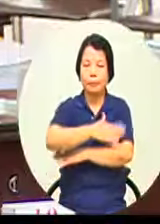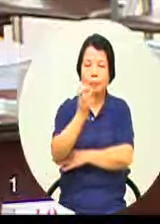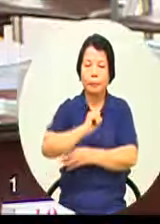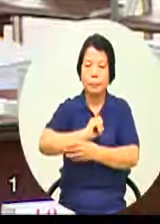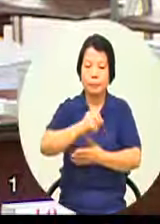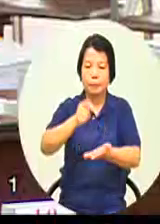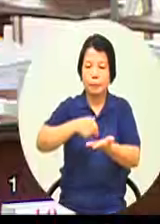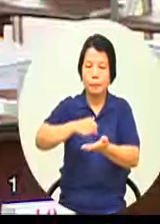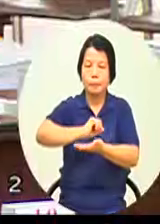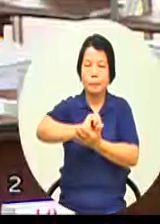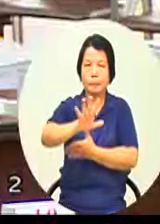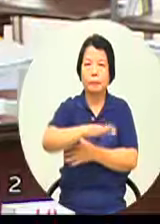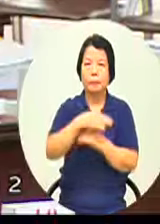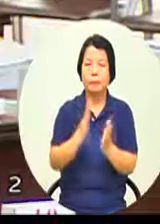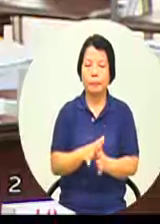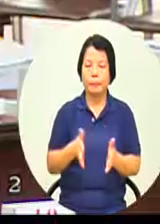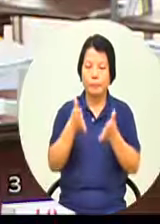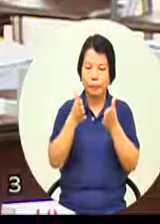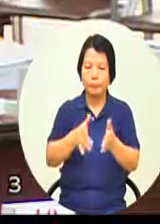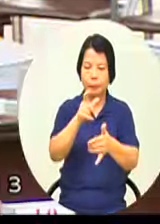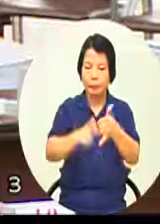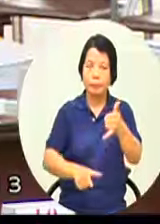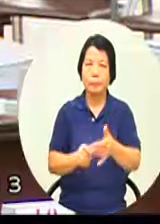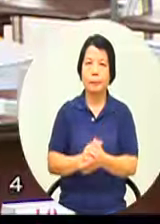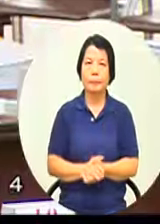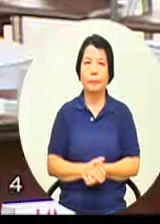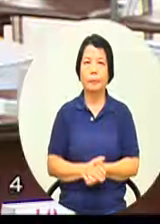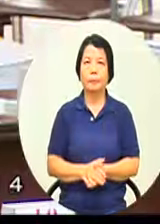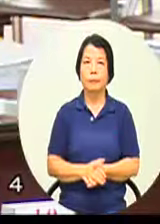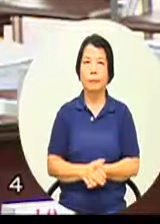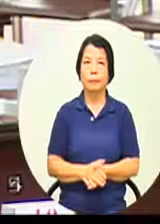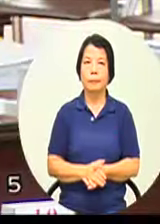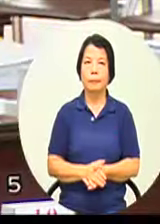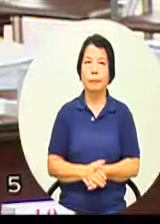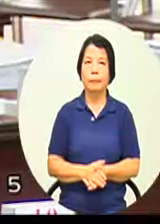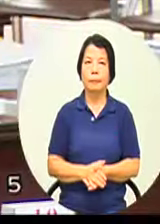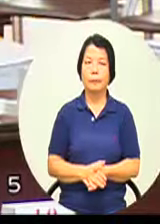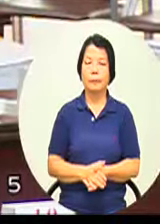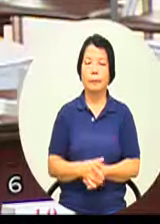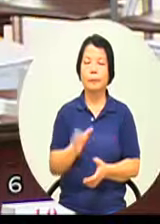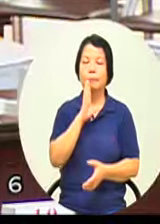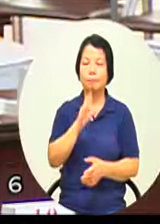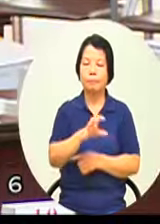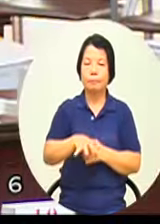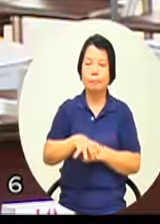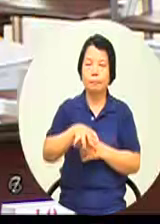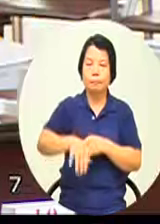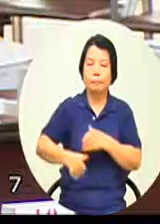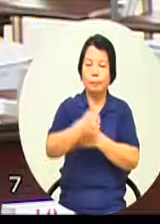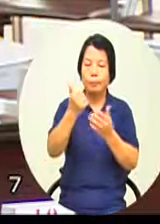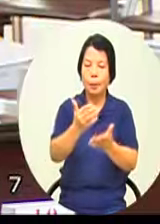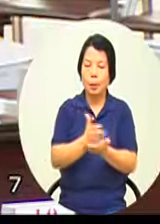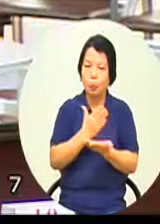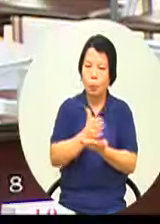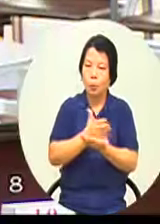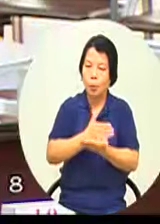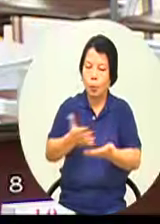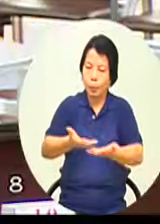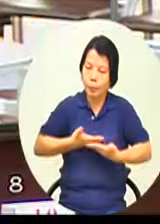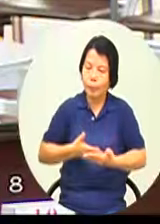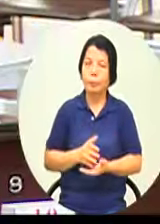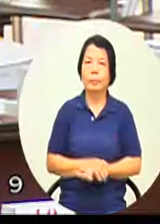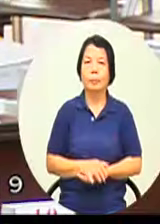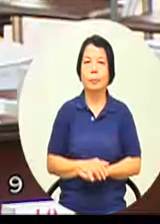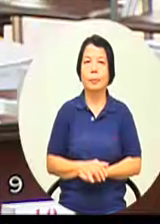我、哦、所以咧，这件代志对不对？吼、哦，当然，啊、哦。新委一个农业单位对不对？哈，接受批评呢，应该虚心接受了，